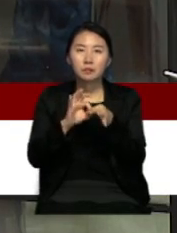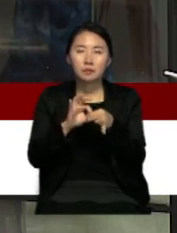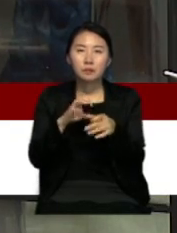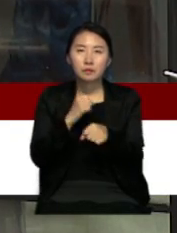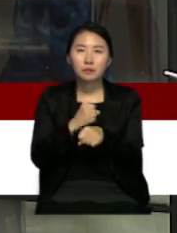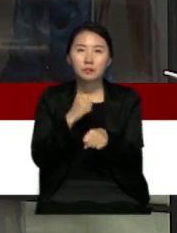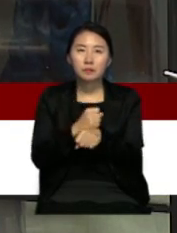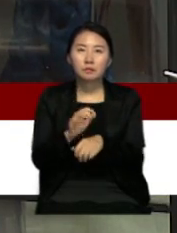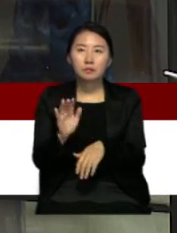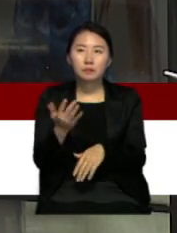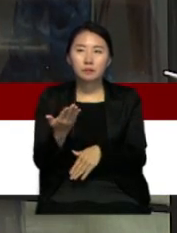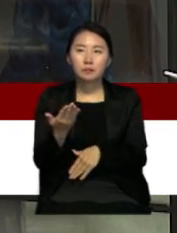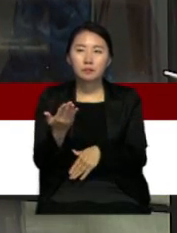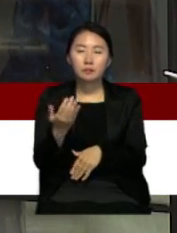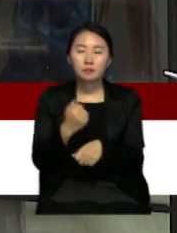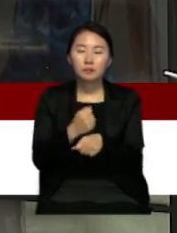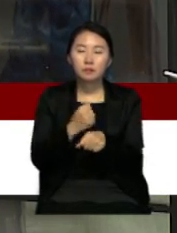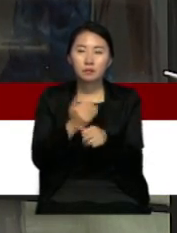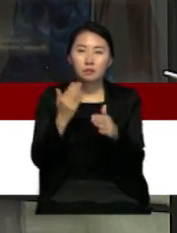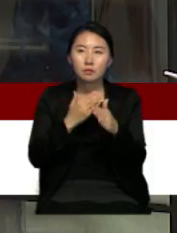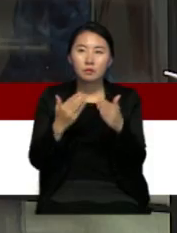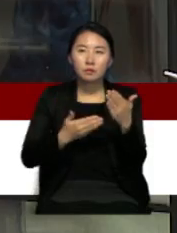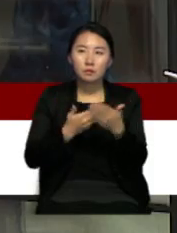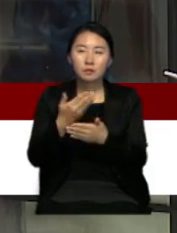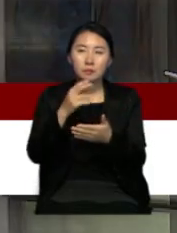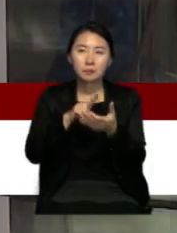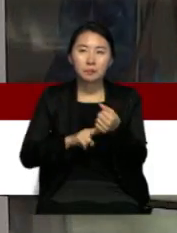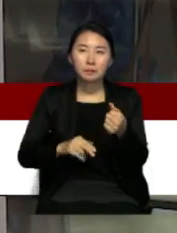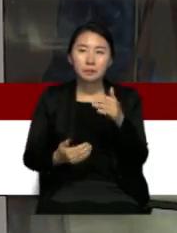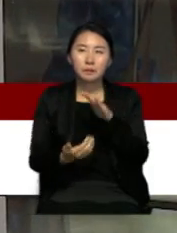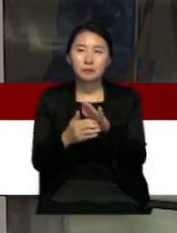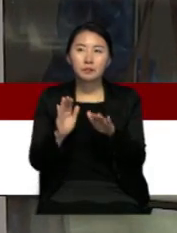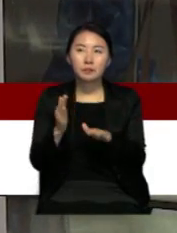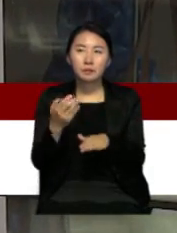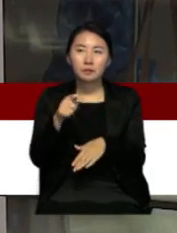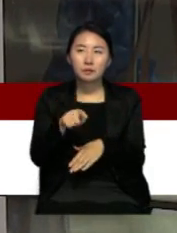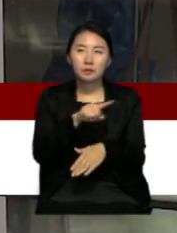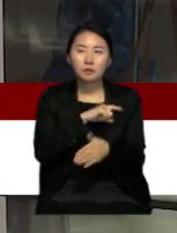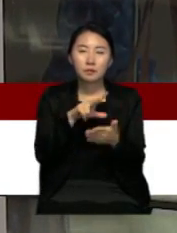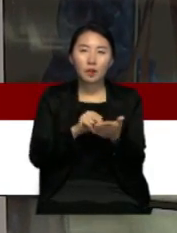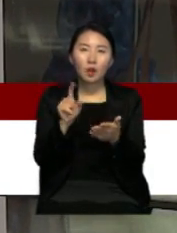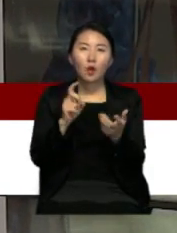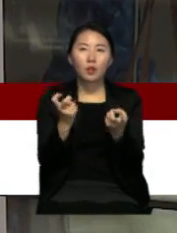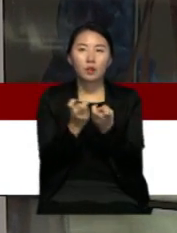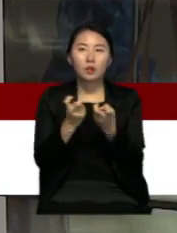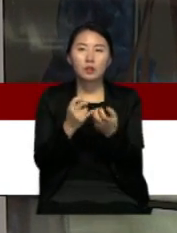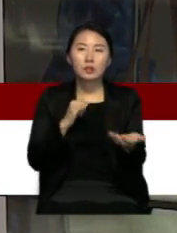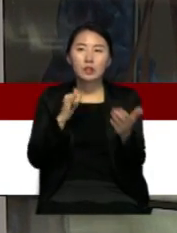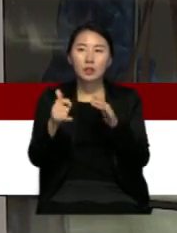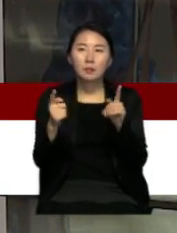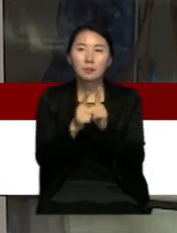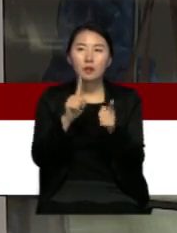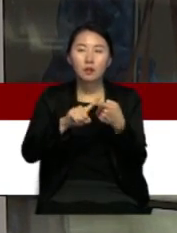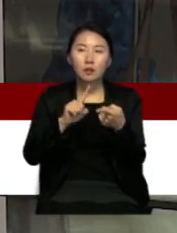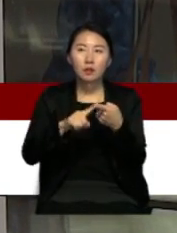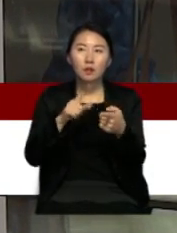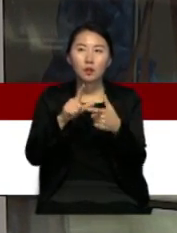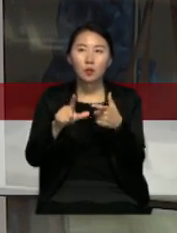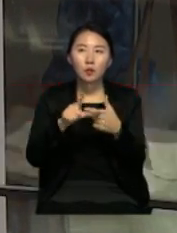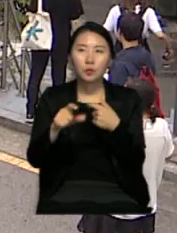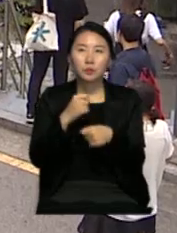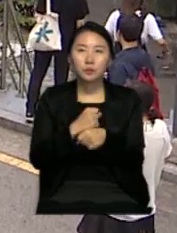나가려고 합니다. 그래서 공정무역 제품 판매도 이루어지지만 공정무역을 주제로 어떻게 세계를 만날 것인가를